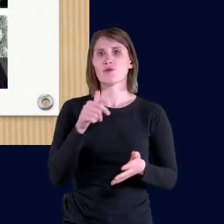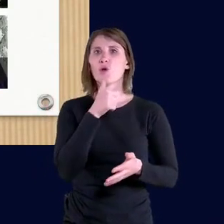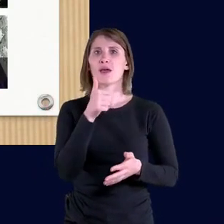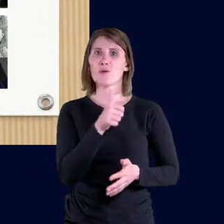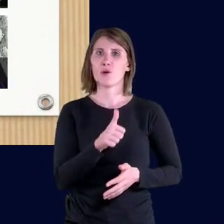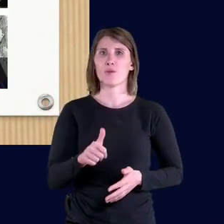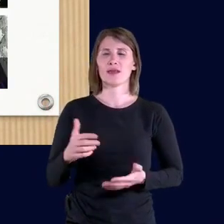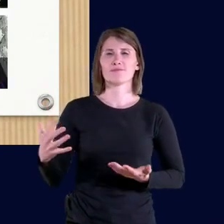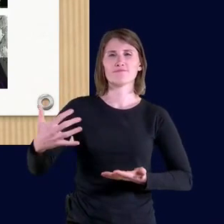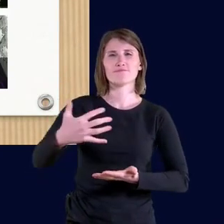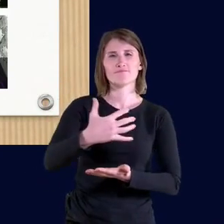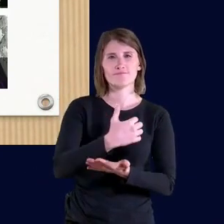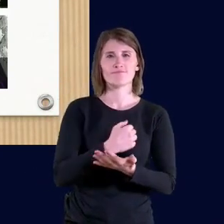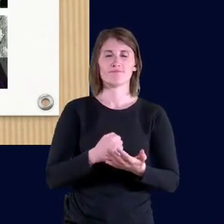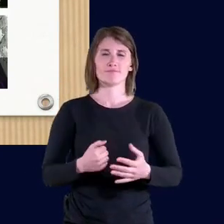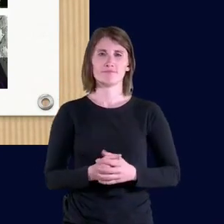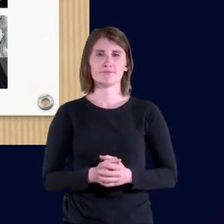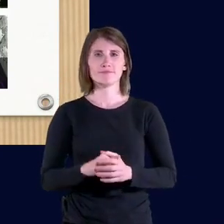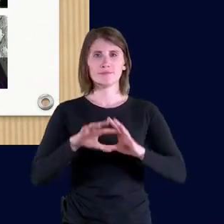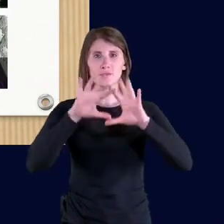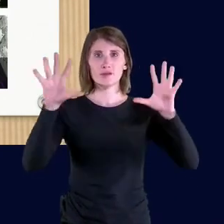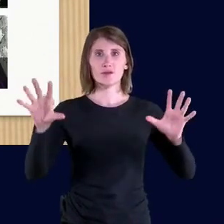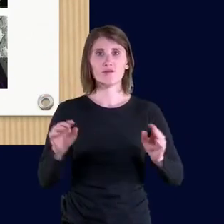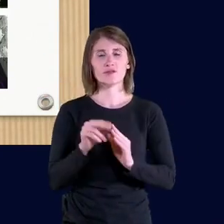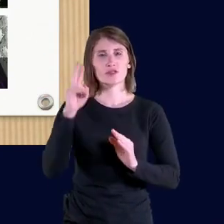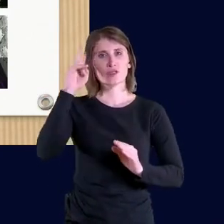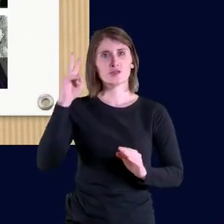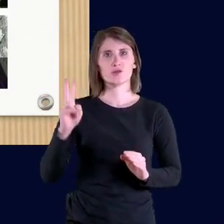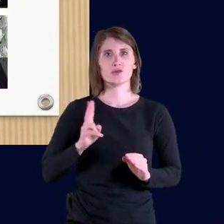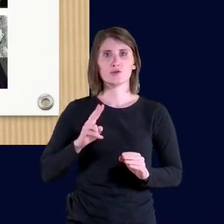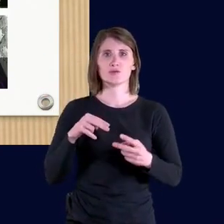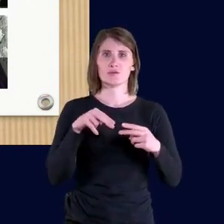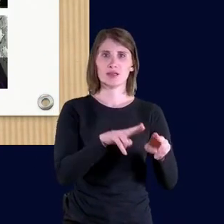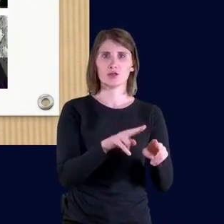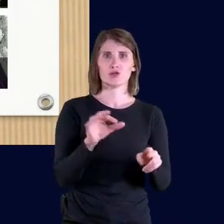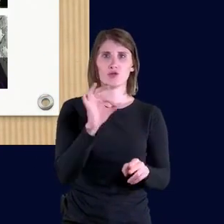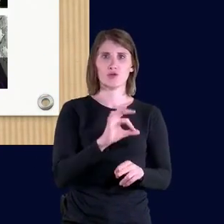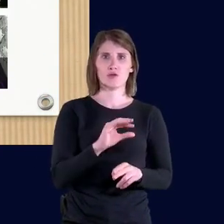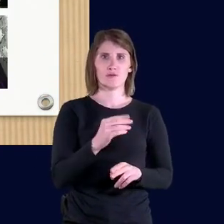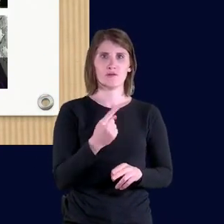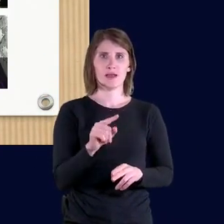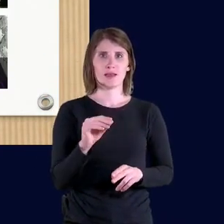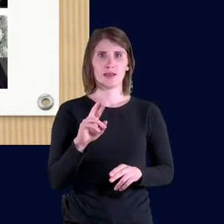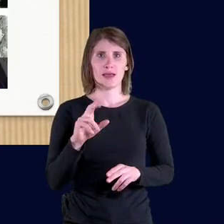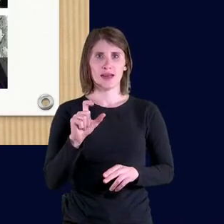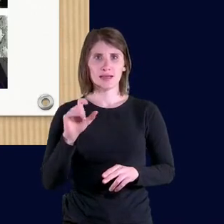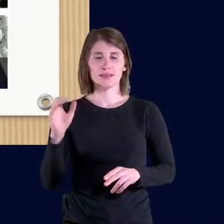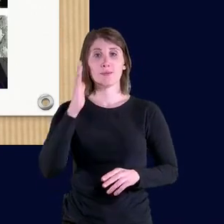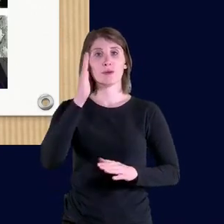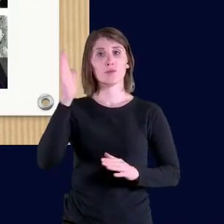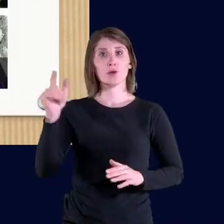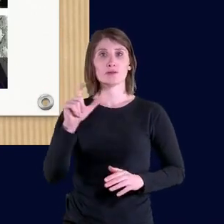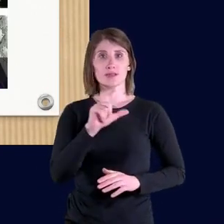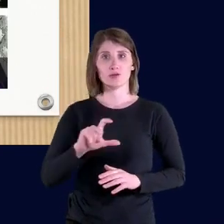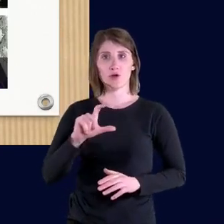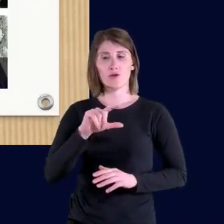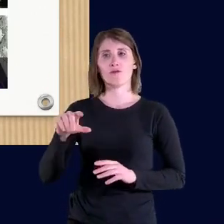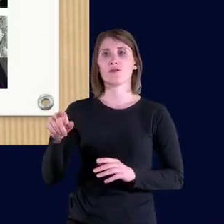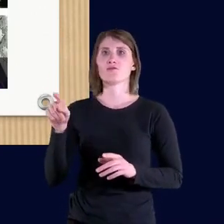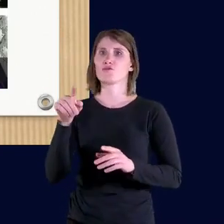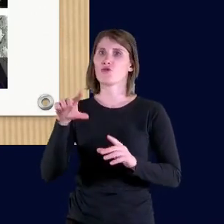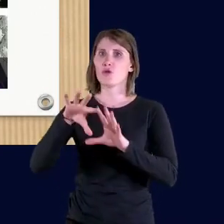zbiornik Wszystkie instytucje które są w Federacji bibliotek cyfrowych równocześnie też ich zbiory są